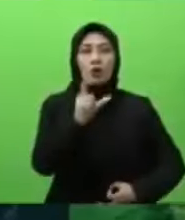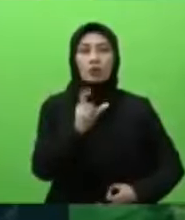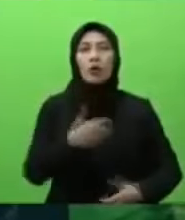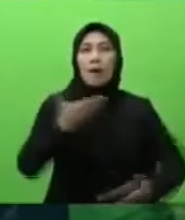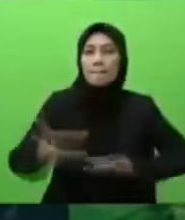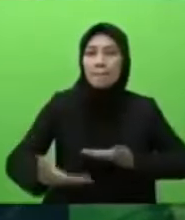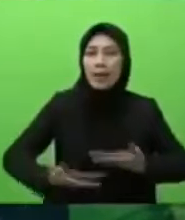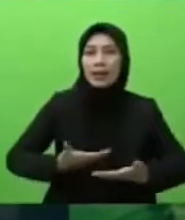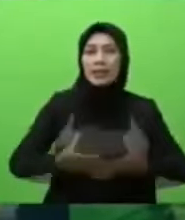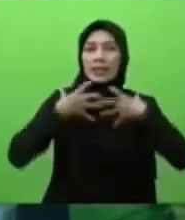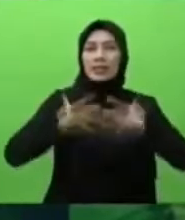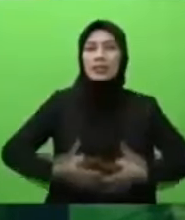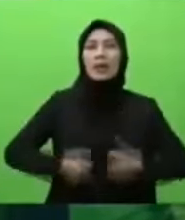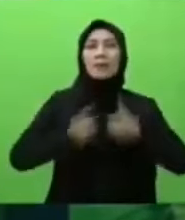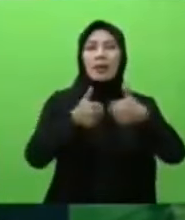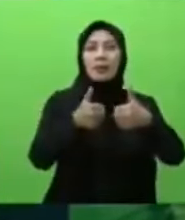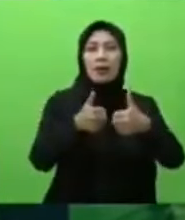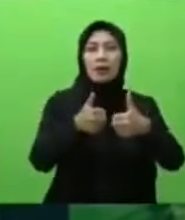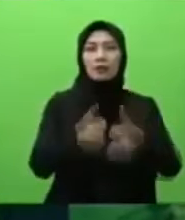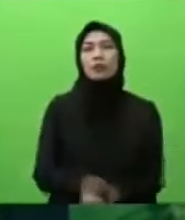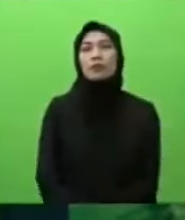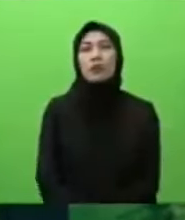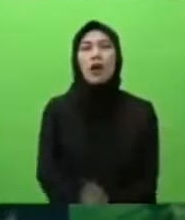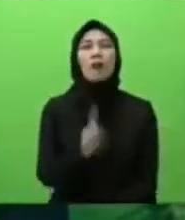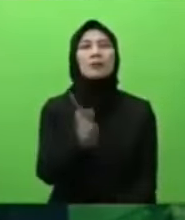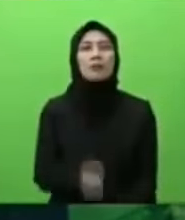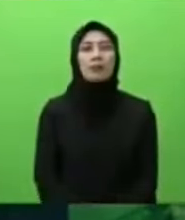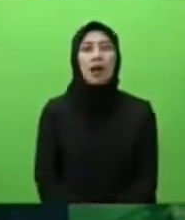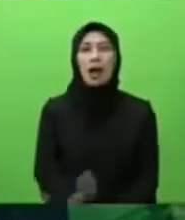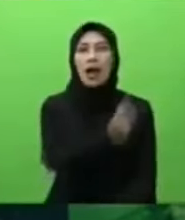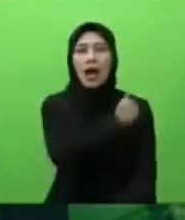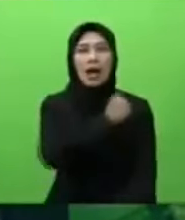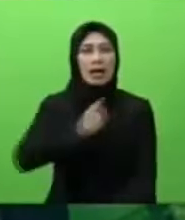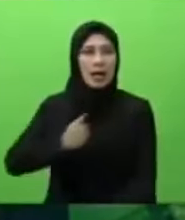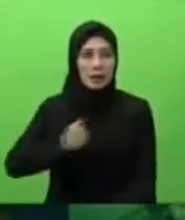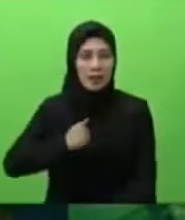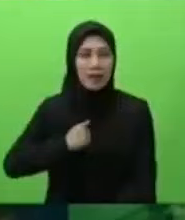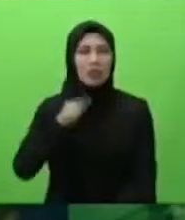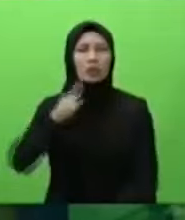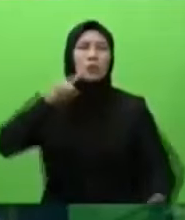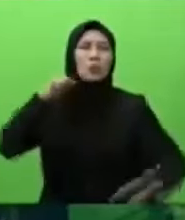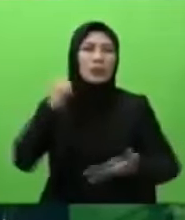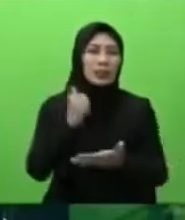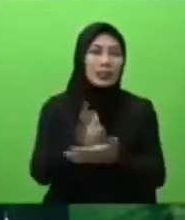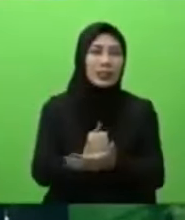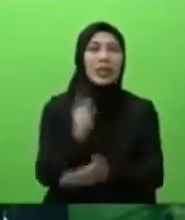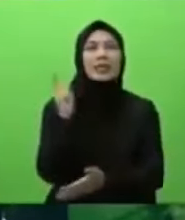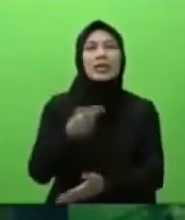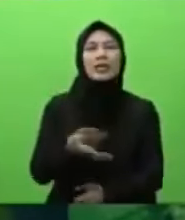dalam berbangsa karena agama memperoleh tempat penting dalam sejarah